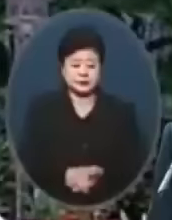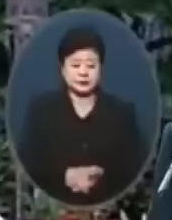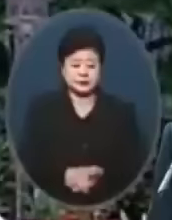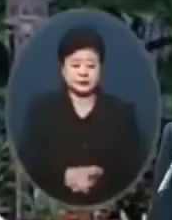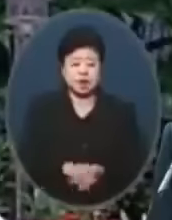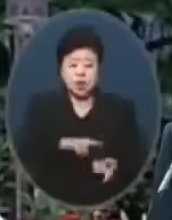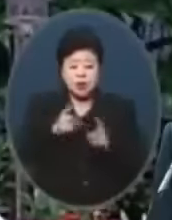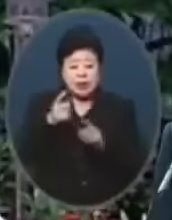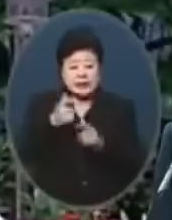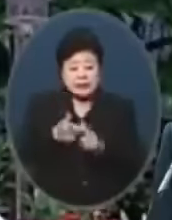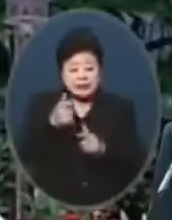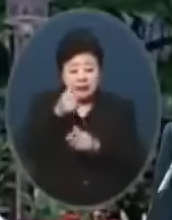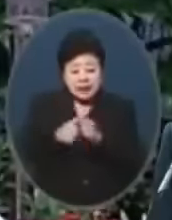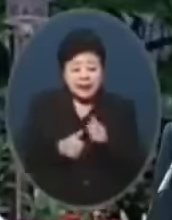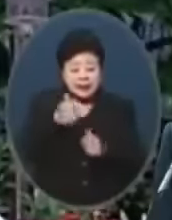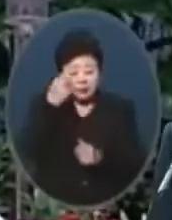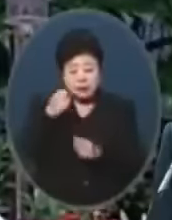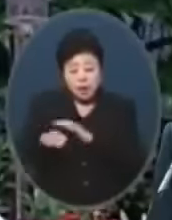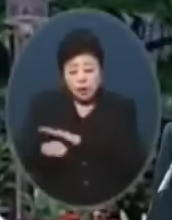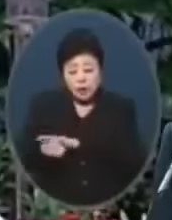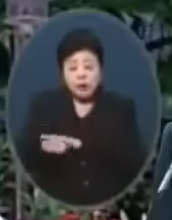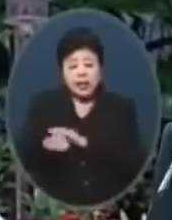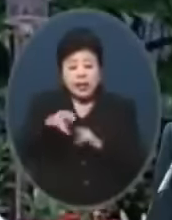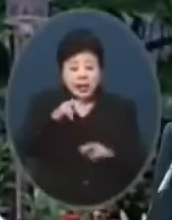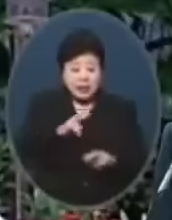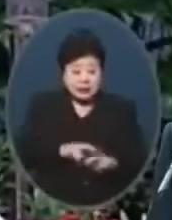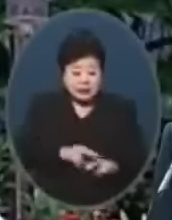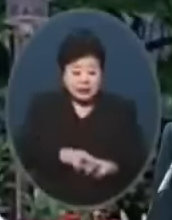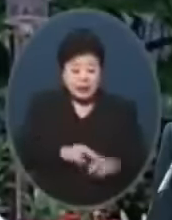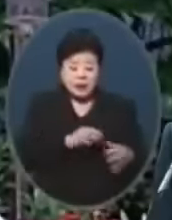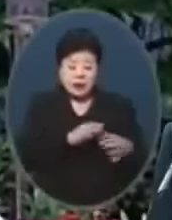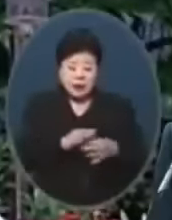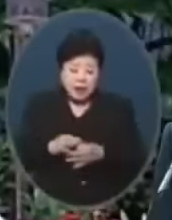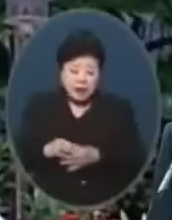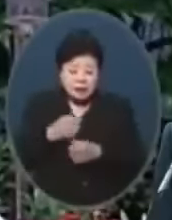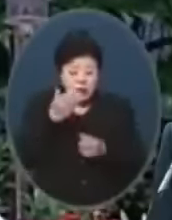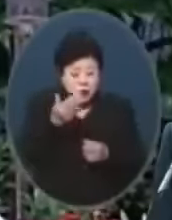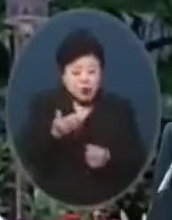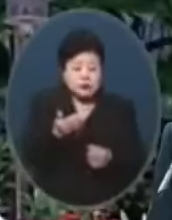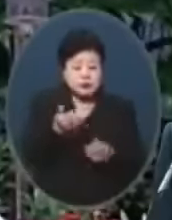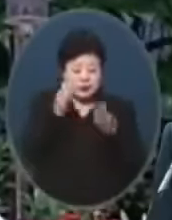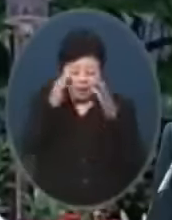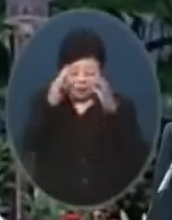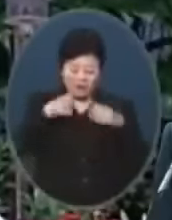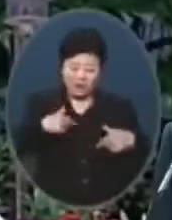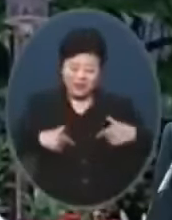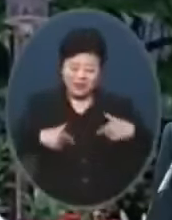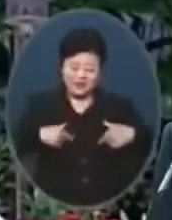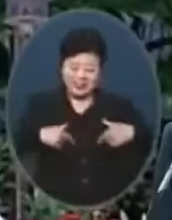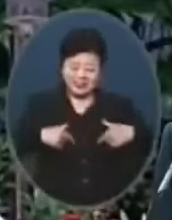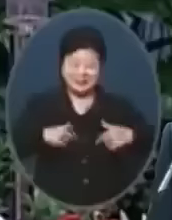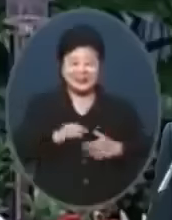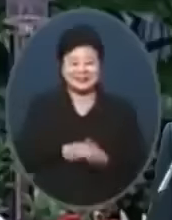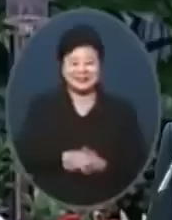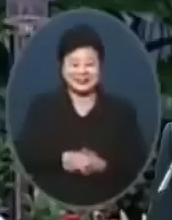부활하신 예수님 하나님 보좌 우편에 앉아서 계속해서 여러분을 바라보시고 기뻐하시고